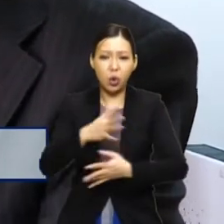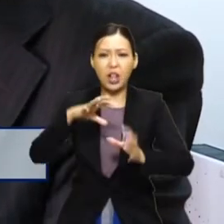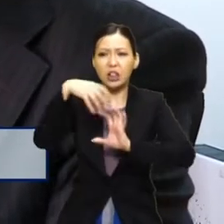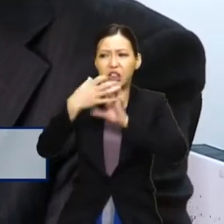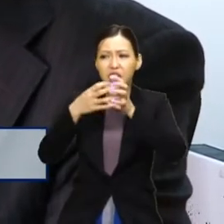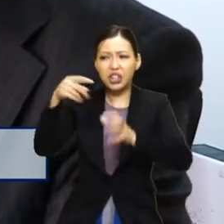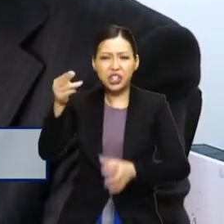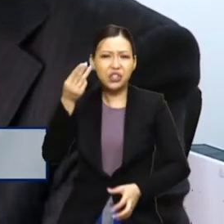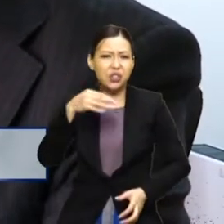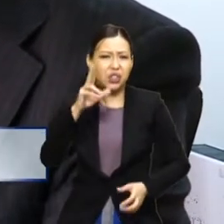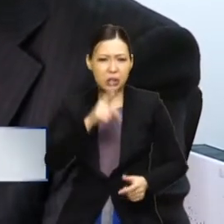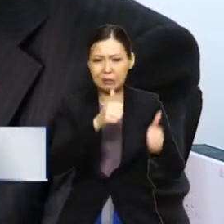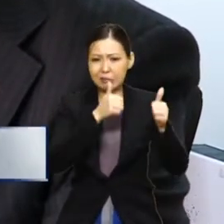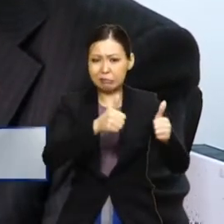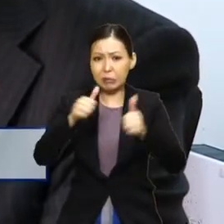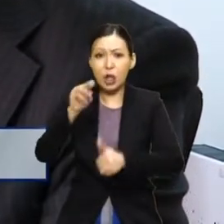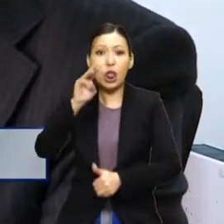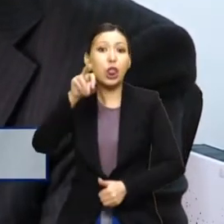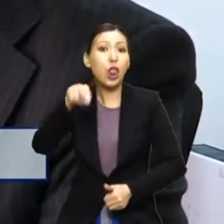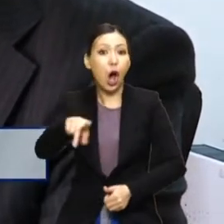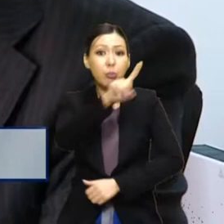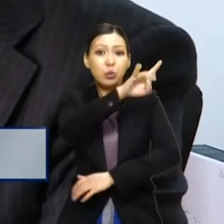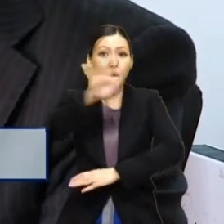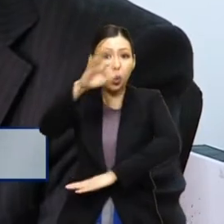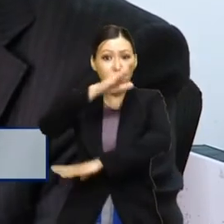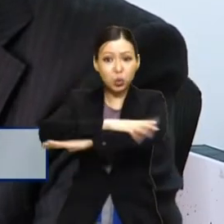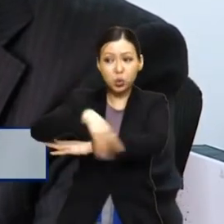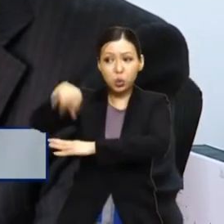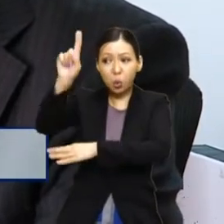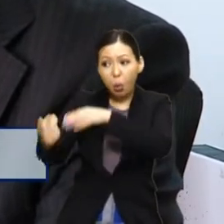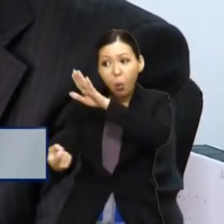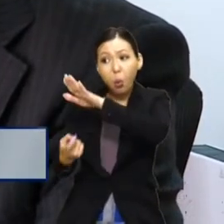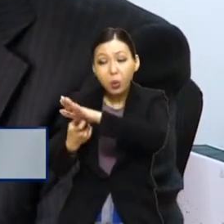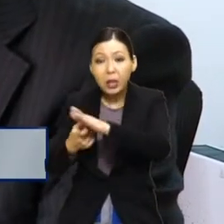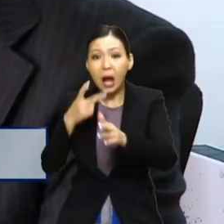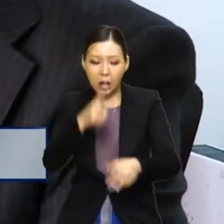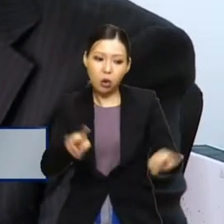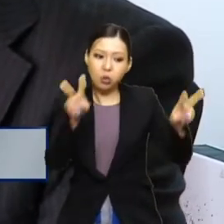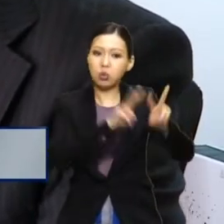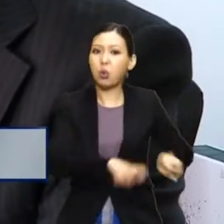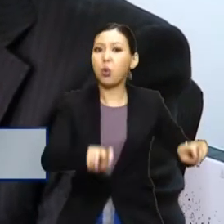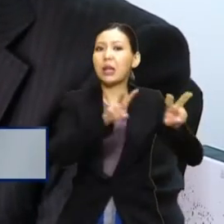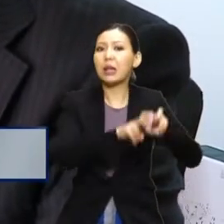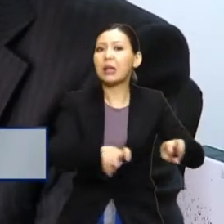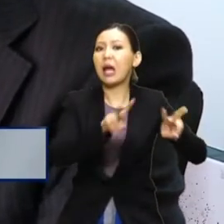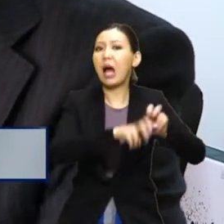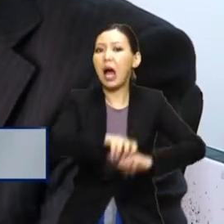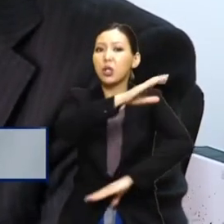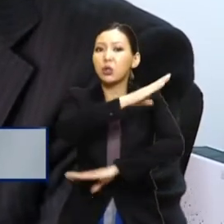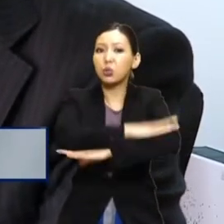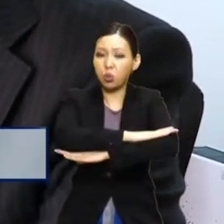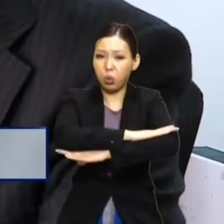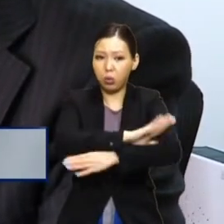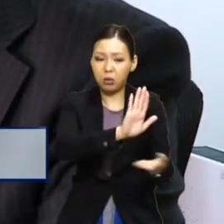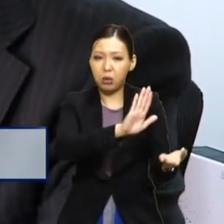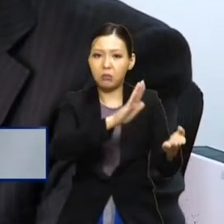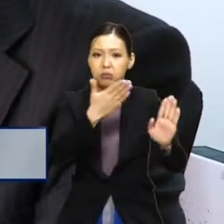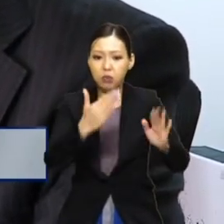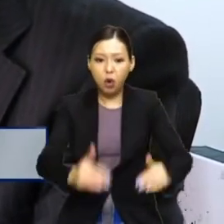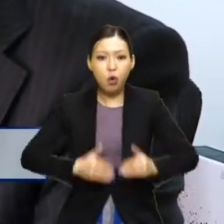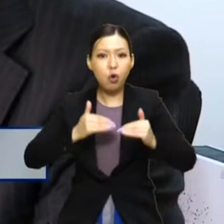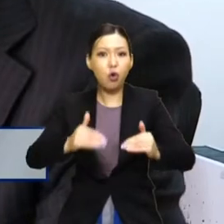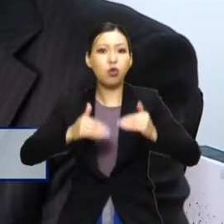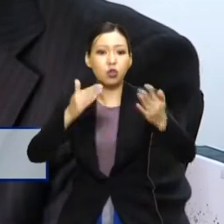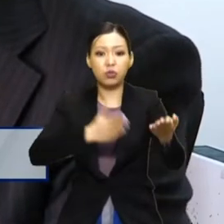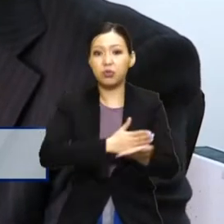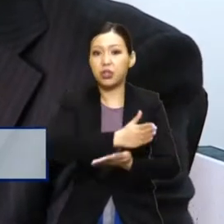топ 100-д ордог бол их сургуулиудын үндсэн маяг бол судалгааны их сургуулийн хэмжээ рүү ингэж хөгжиж байгаа чиг хандлагыг